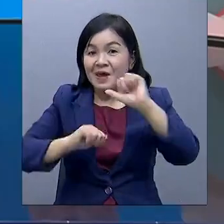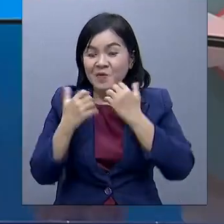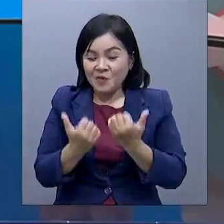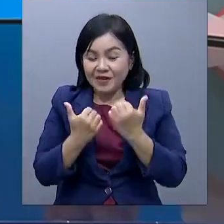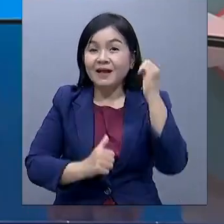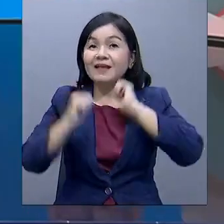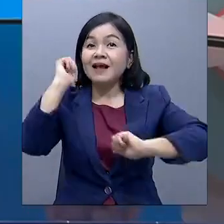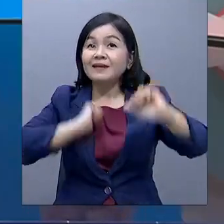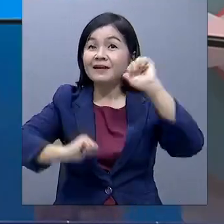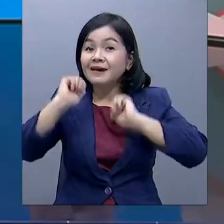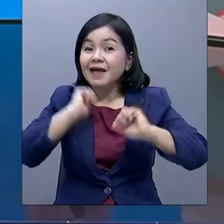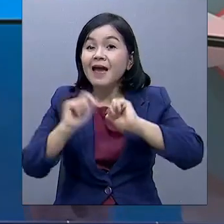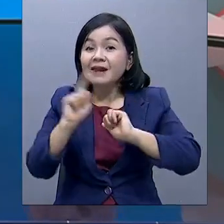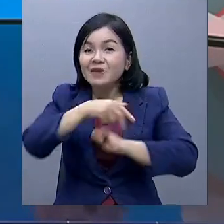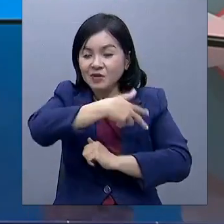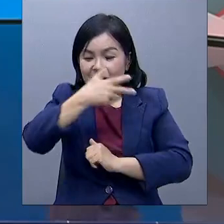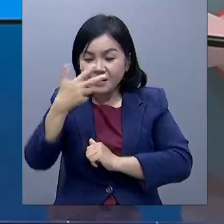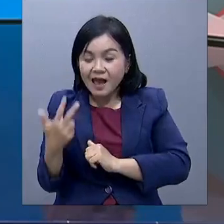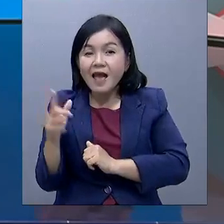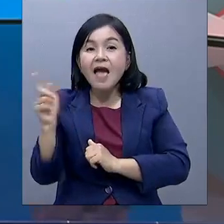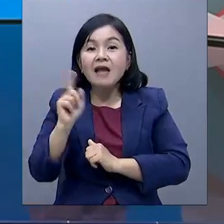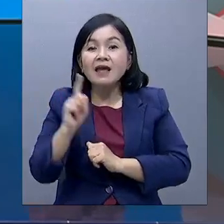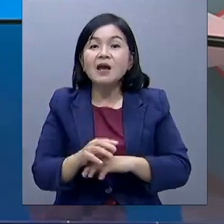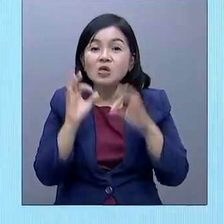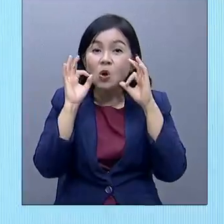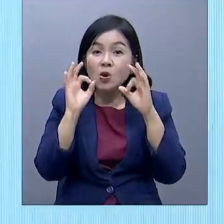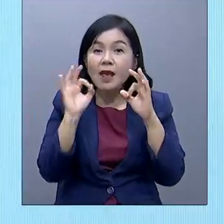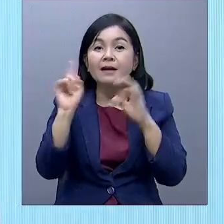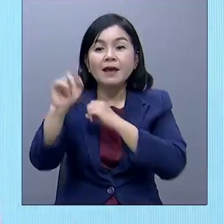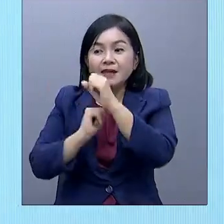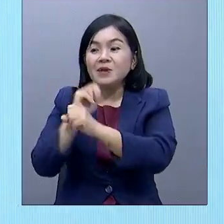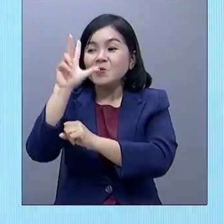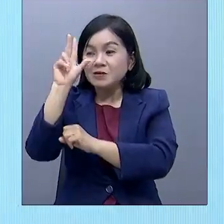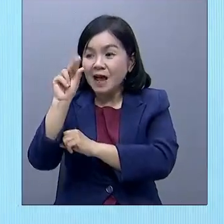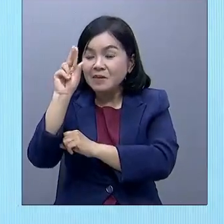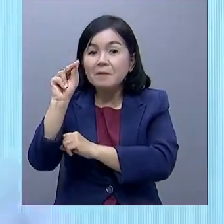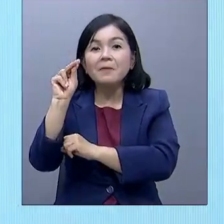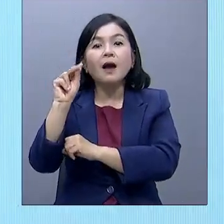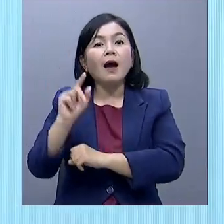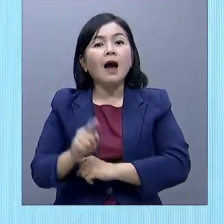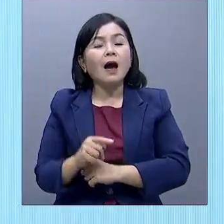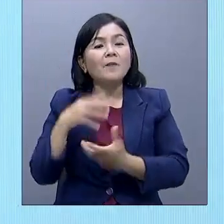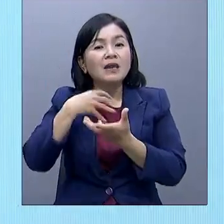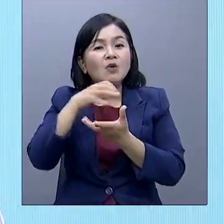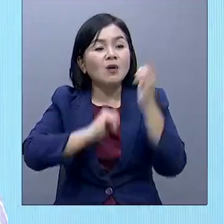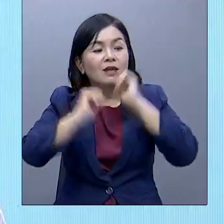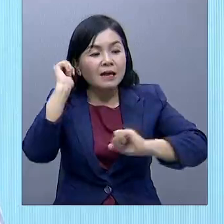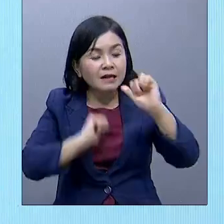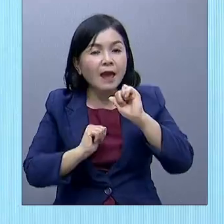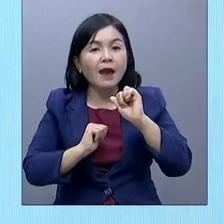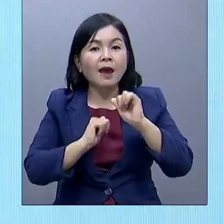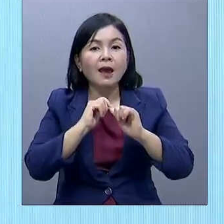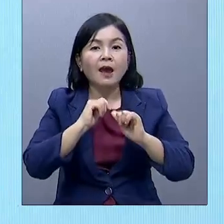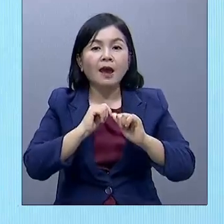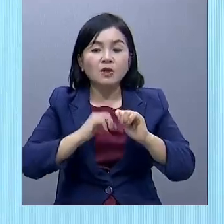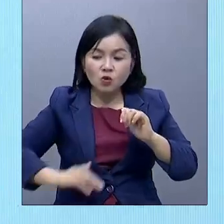ละครครับคุณผู้ชมครับจากไทย PBS ครับชื่อเรื่องว่า It's Okay to Be 30 30กำลังดีคือเป็นเรื่องราวของคนที่กำลังเข้าวัย